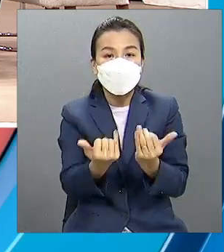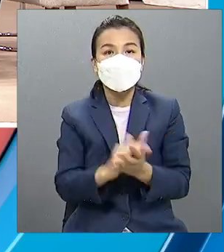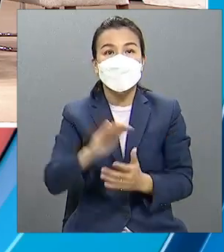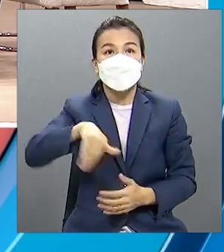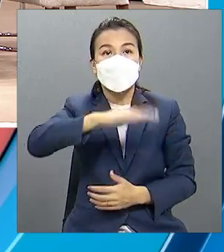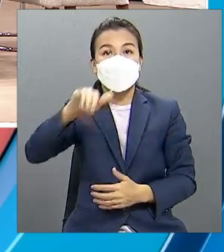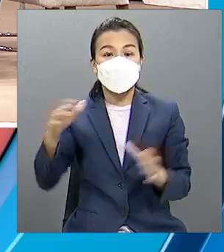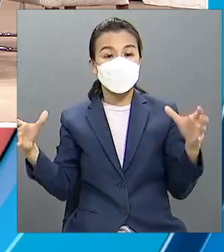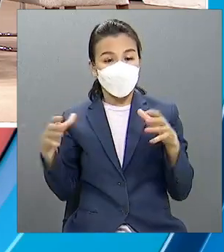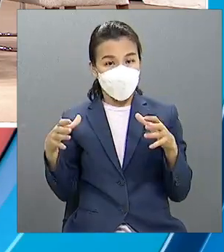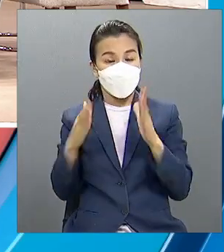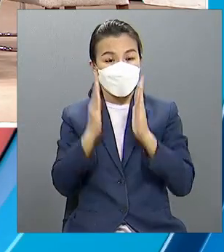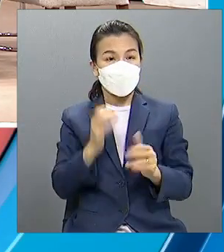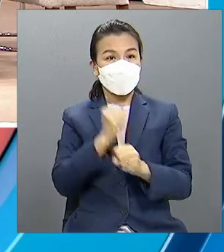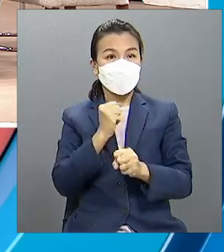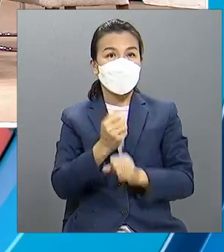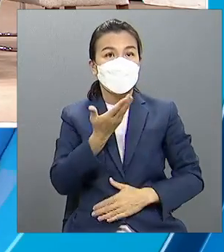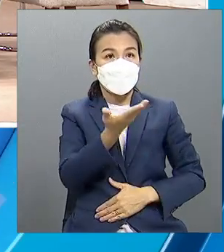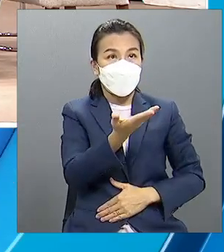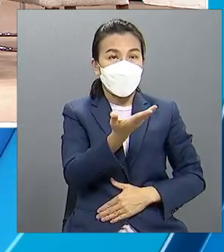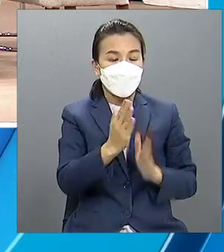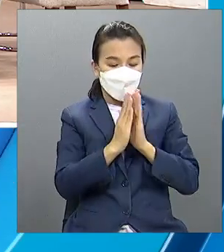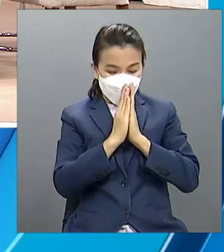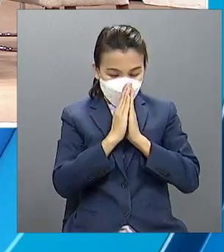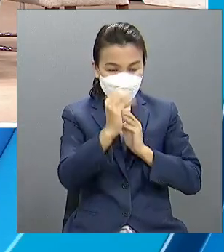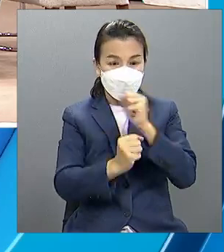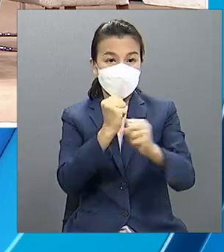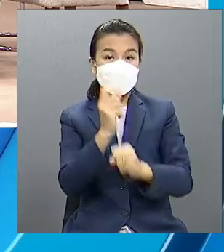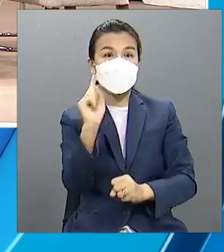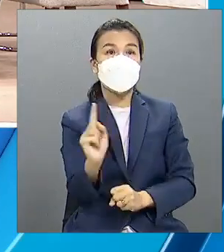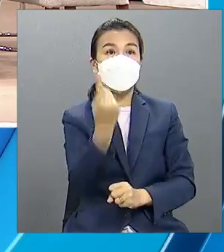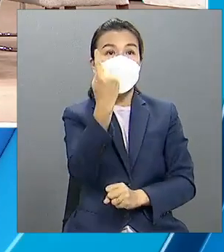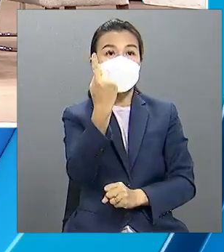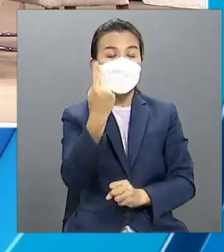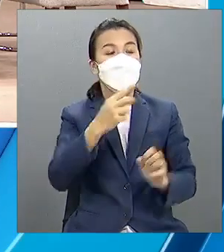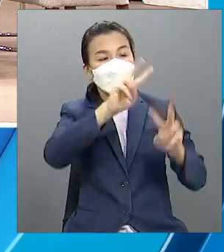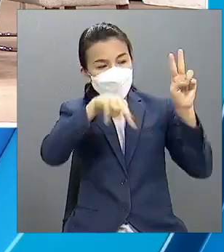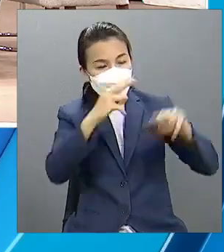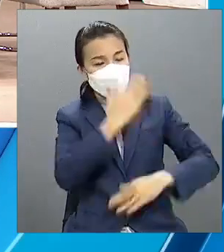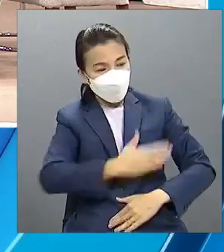งานขออนุญาตกล่าวสวัสดีปีใหม่คุณหมอด้วยนะครับช่วงนี้ดูแลสุขภาพด้วยนะครับคุณหมอครับ